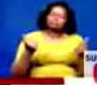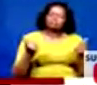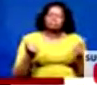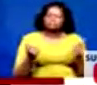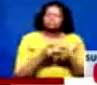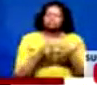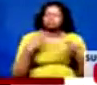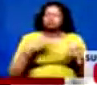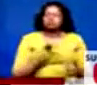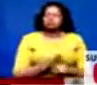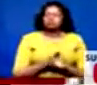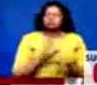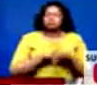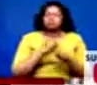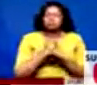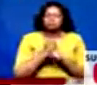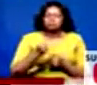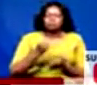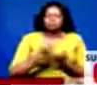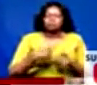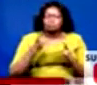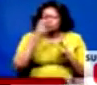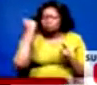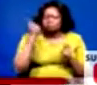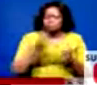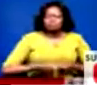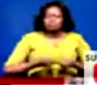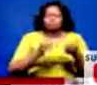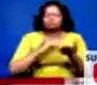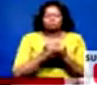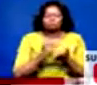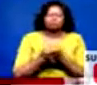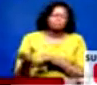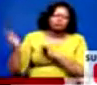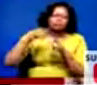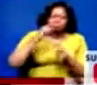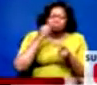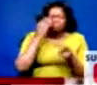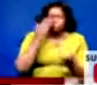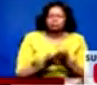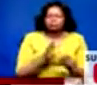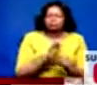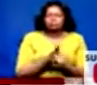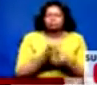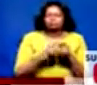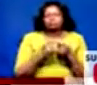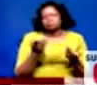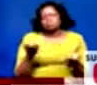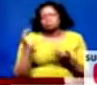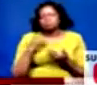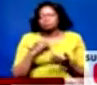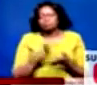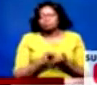wataweza kujiajiri kwa sababu hii hustler fund ambayo inakuja hapa. So tunashukuru sana, na at least pia amepea tumaini nzuri sana